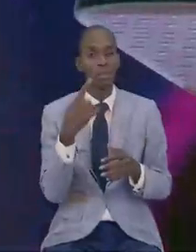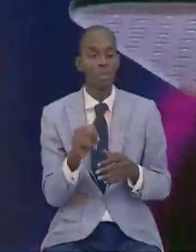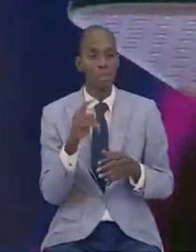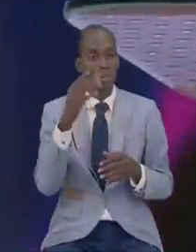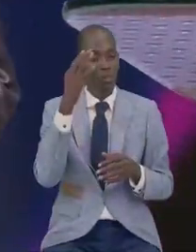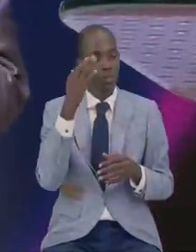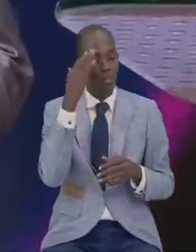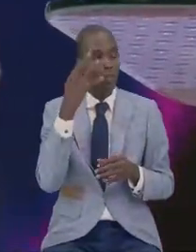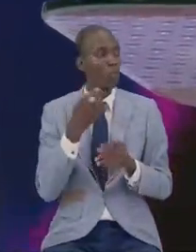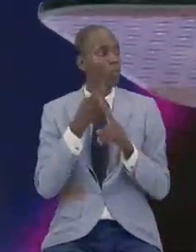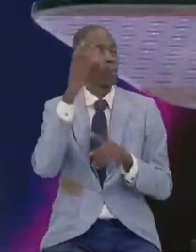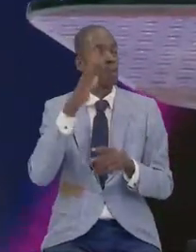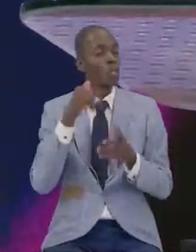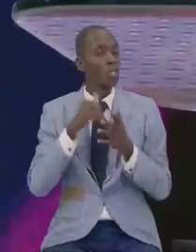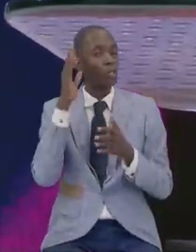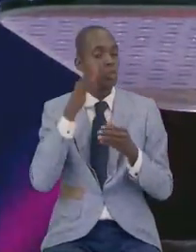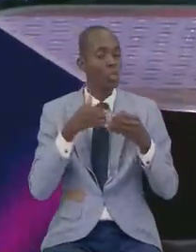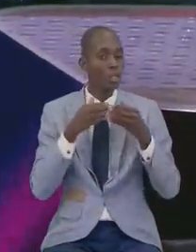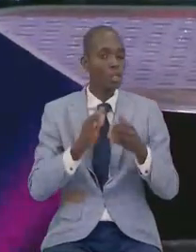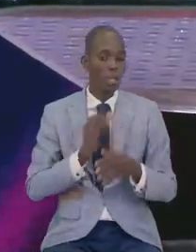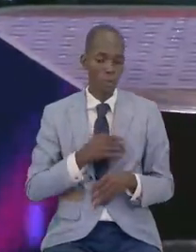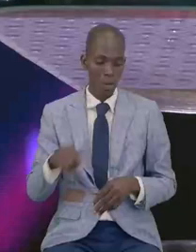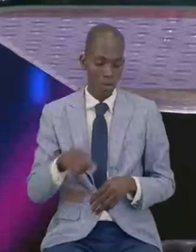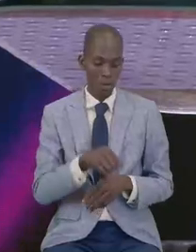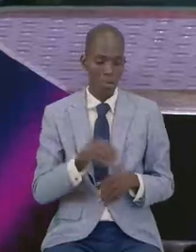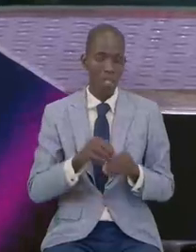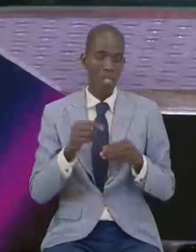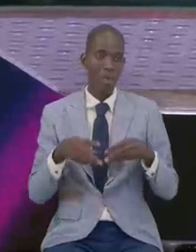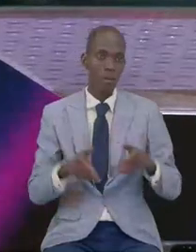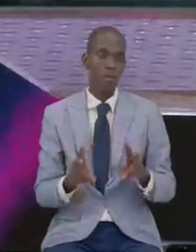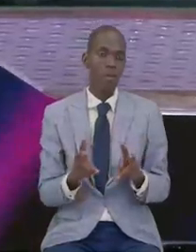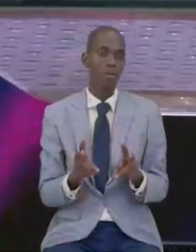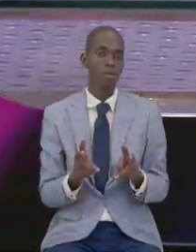avons, cela va diriger nos pas dans le chemin de la paix.